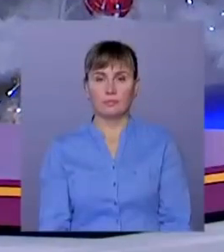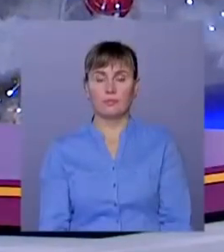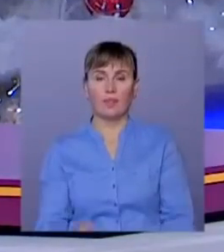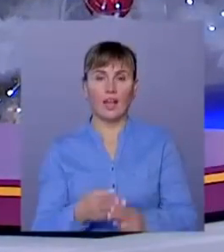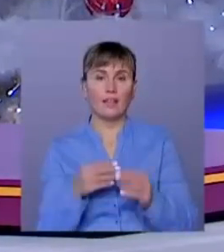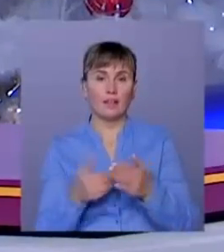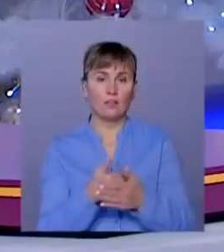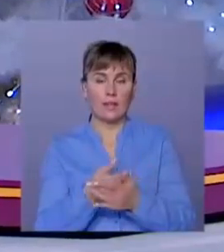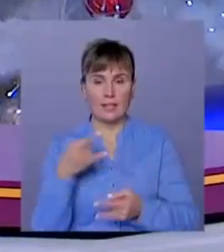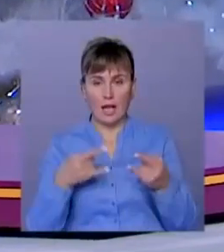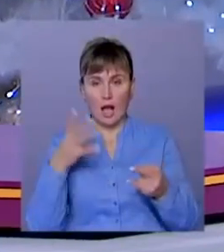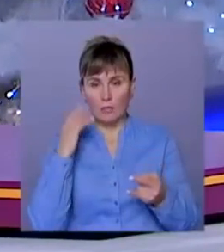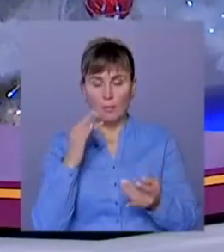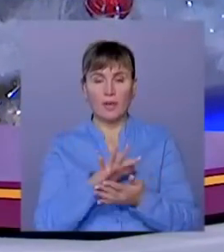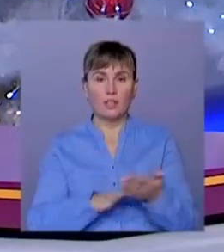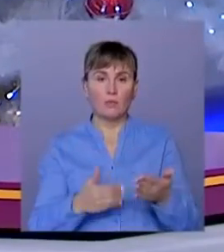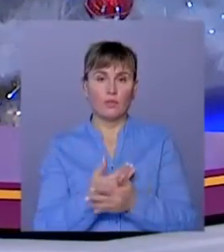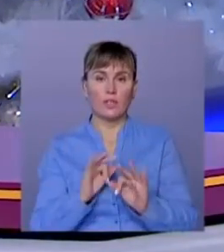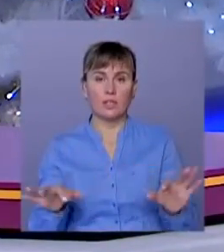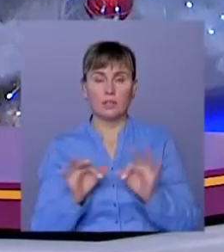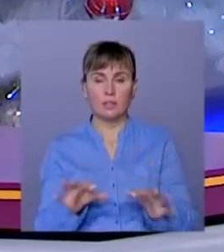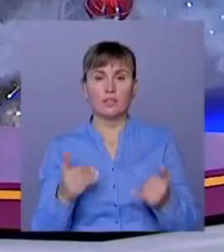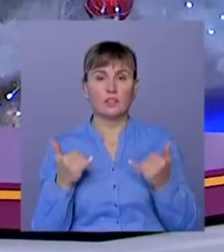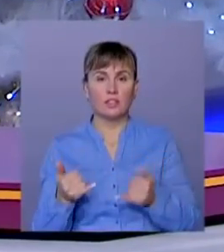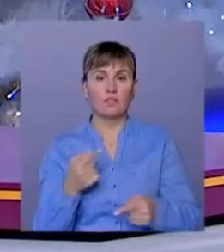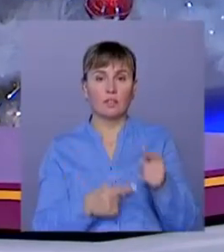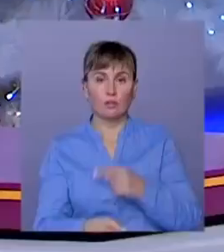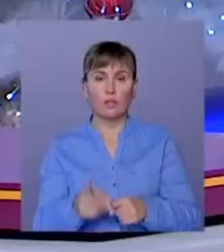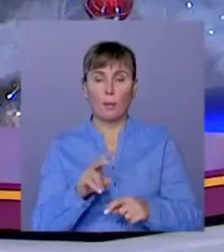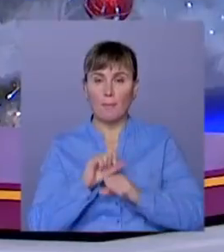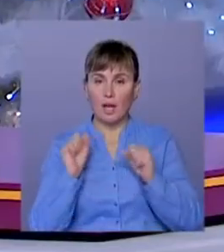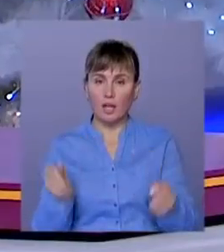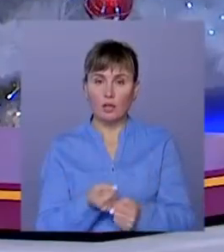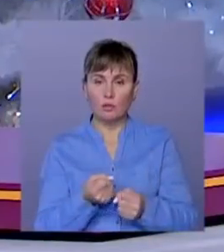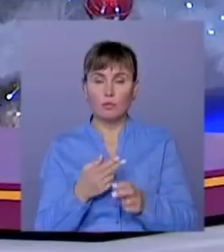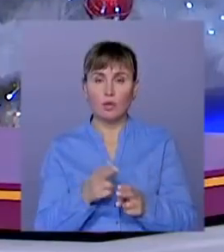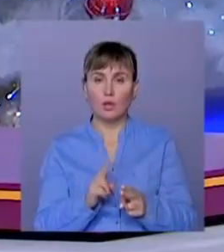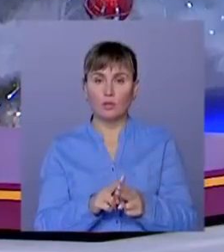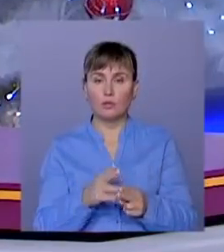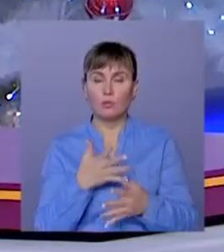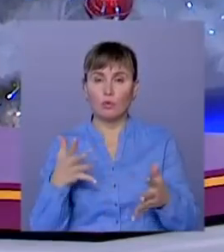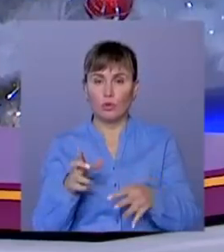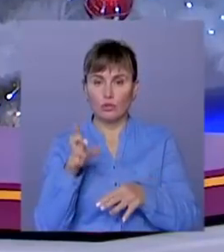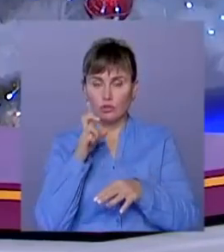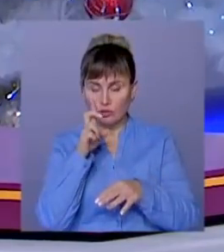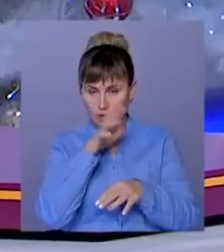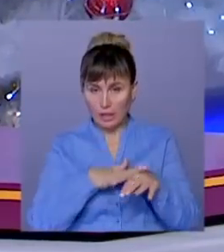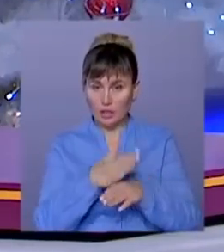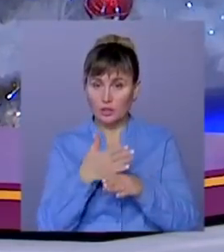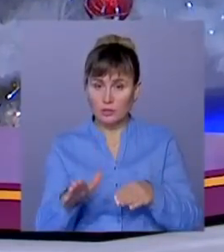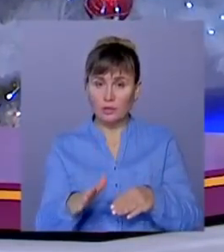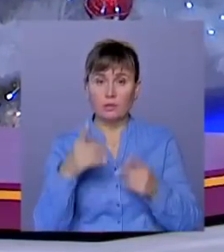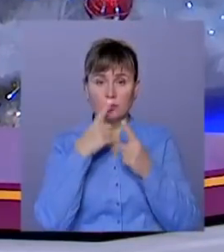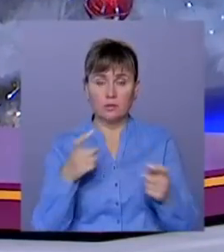Это новости на телеканале «Алматы». Продолжаем выпуск. А сейчас вернемся к морозам, сковавшим большую часть страны. Их, напомню,